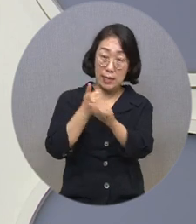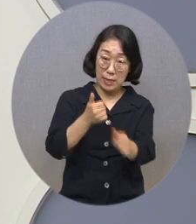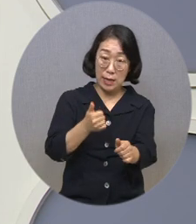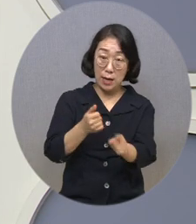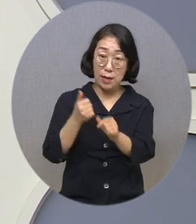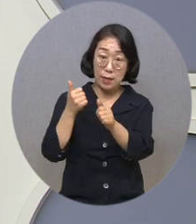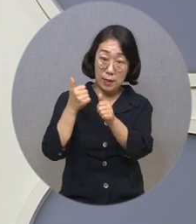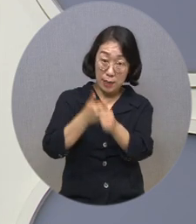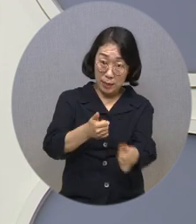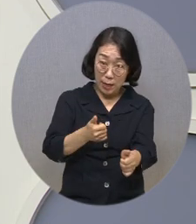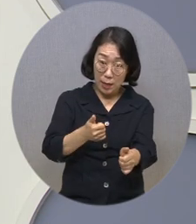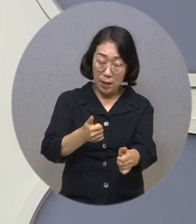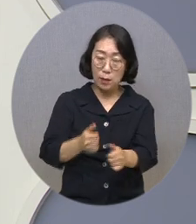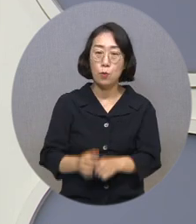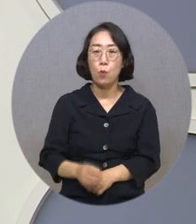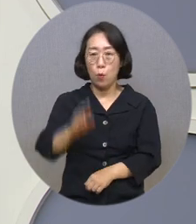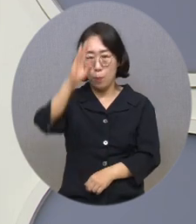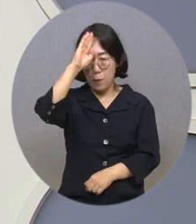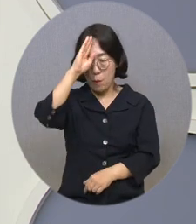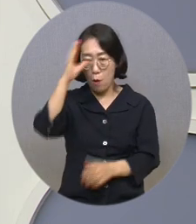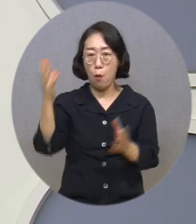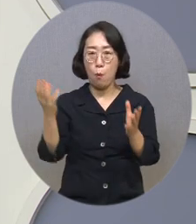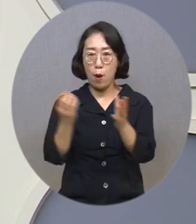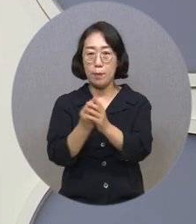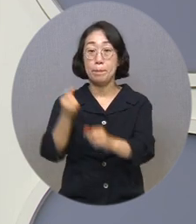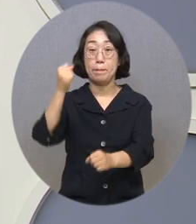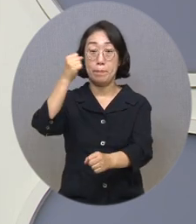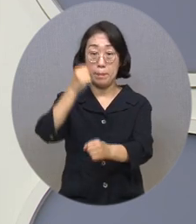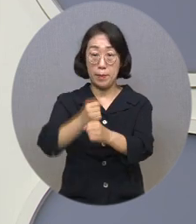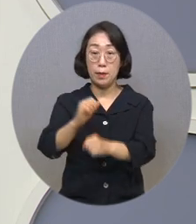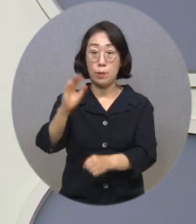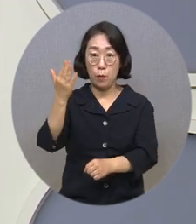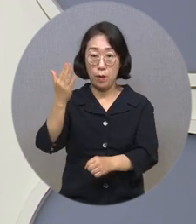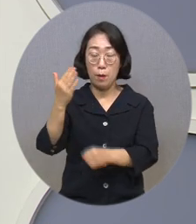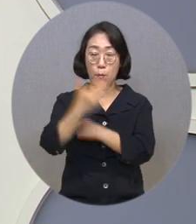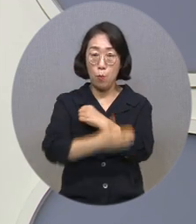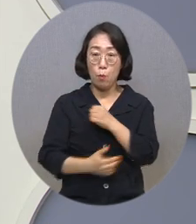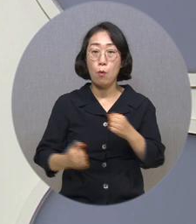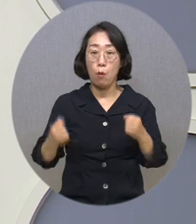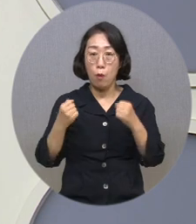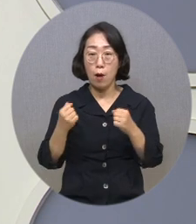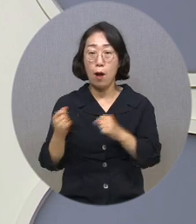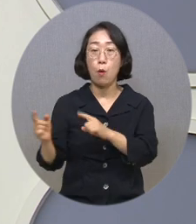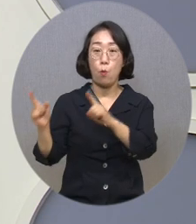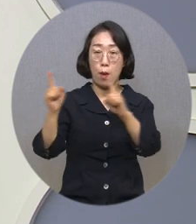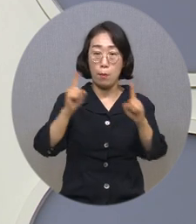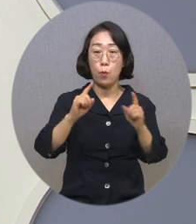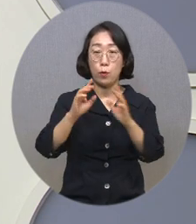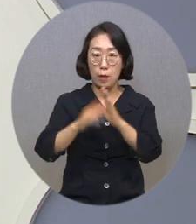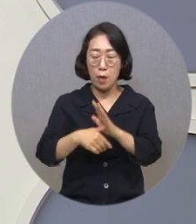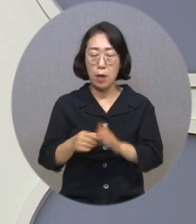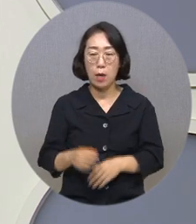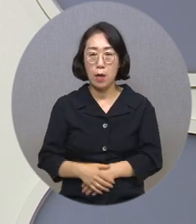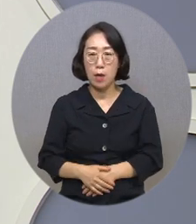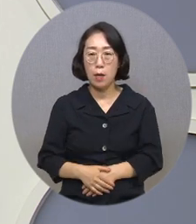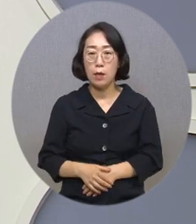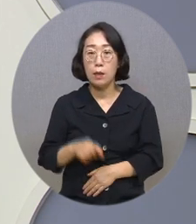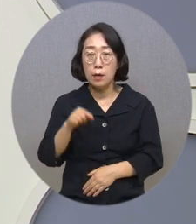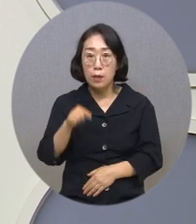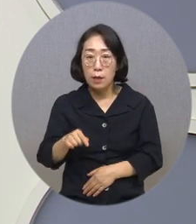몸에 완치 판결을 받고 예. 제가 조금 이제 건강해지고 그러는데 과연 참 저를